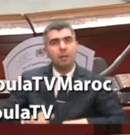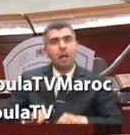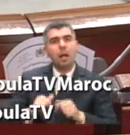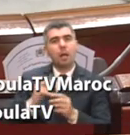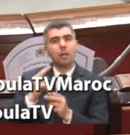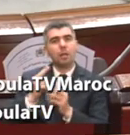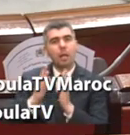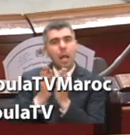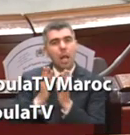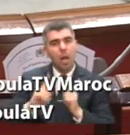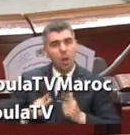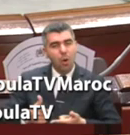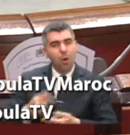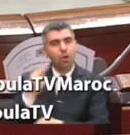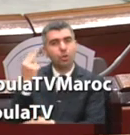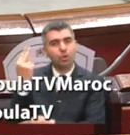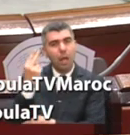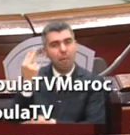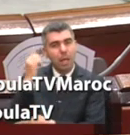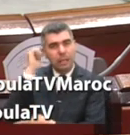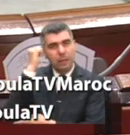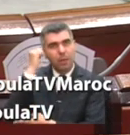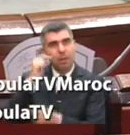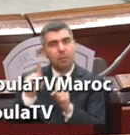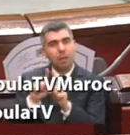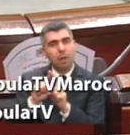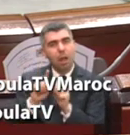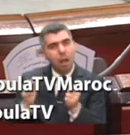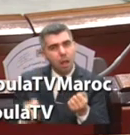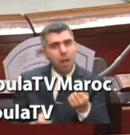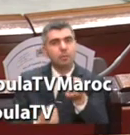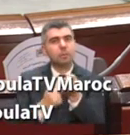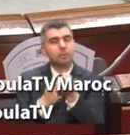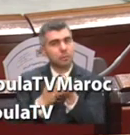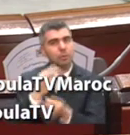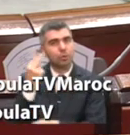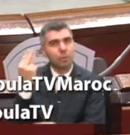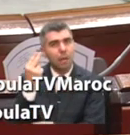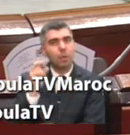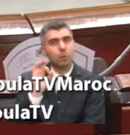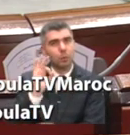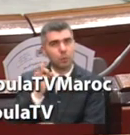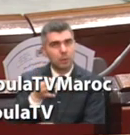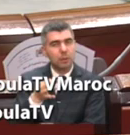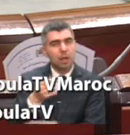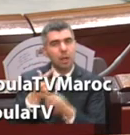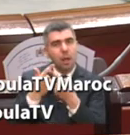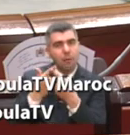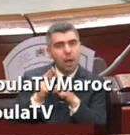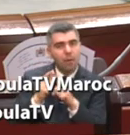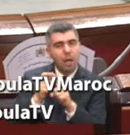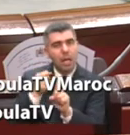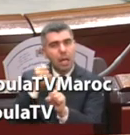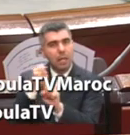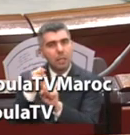والتكوين المهني والتعليم العالي والبحث العلمي من أجل تأهيل المؤسسات الجامعية، وذلك من أجل تحسين ظروف العمل